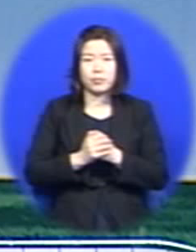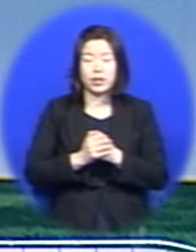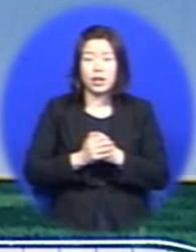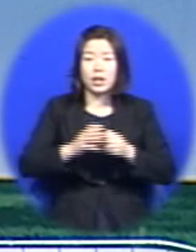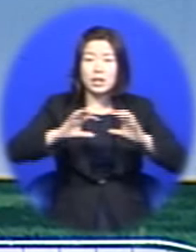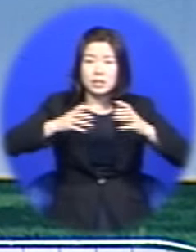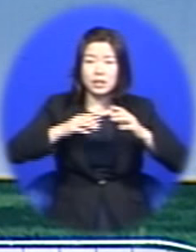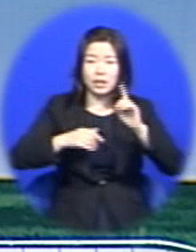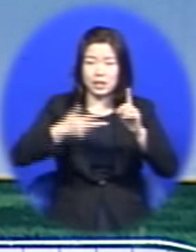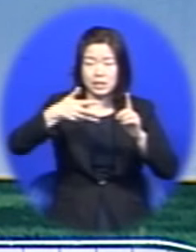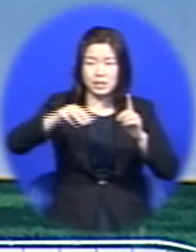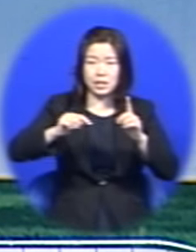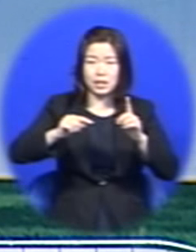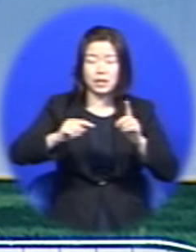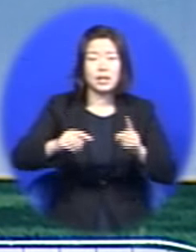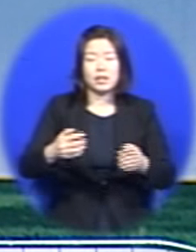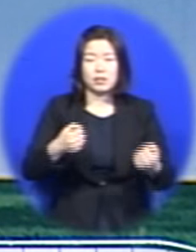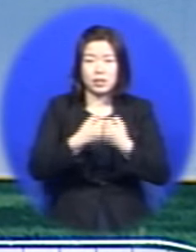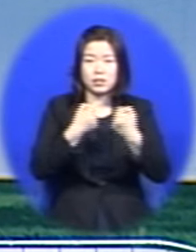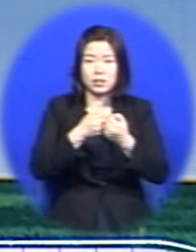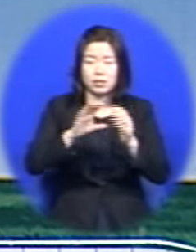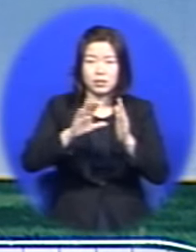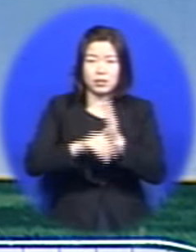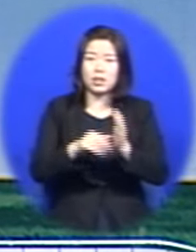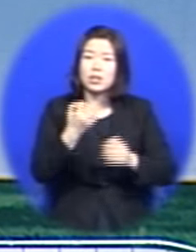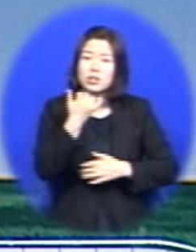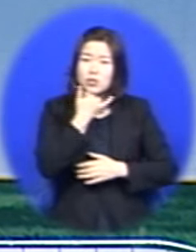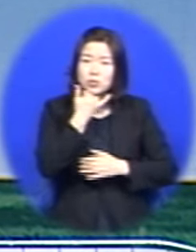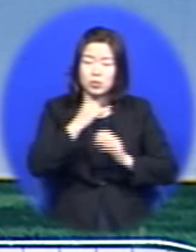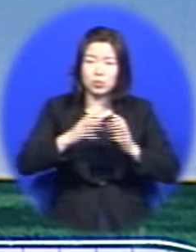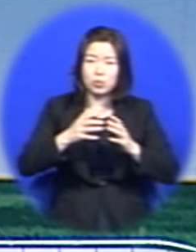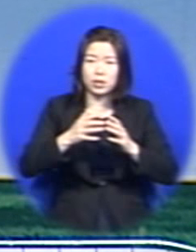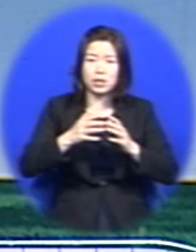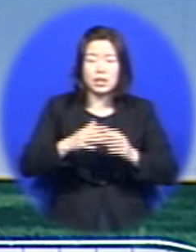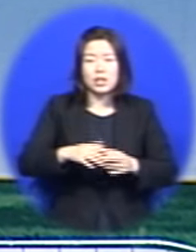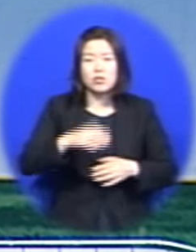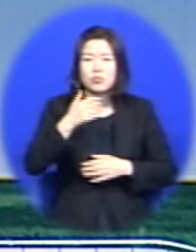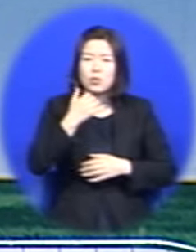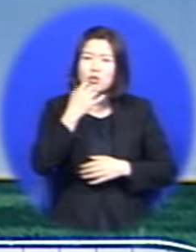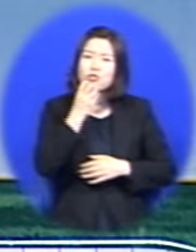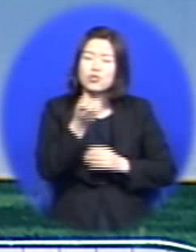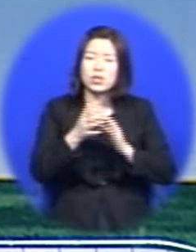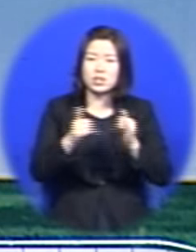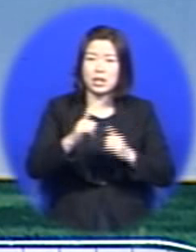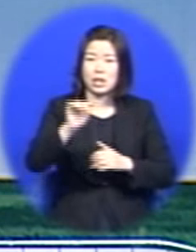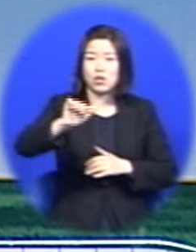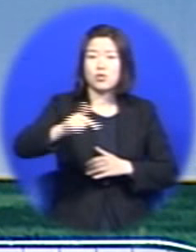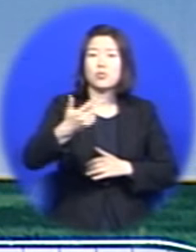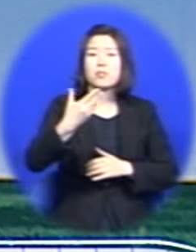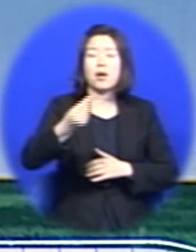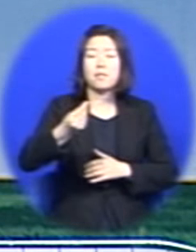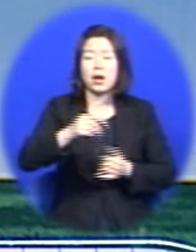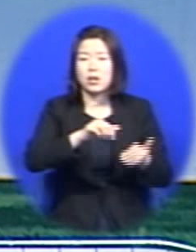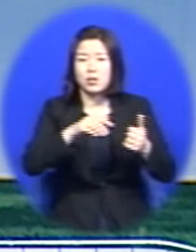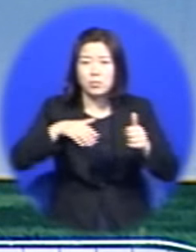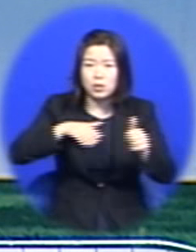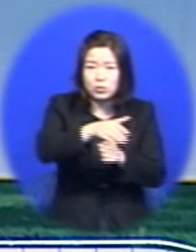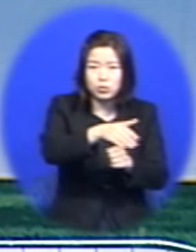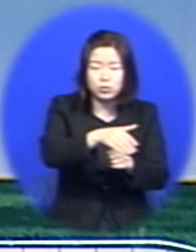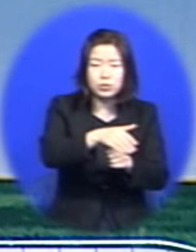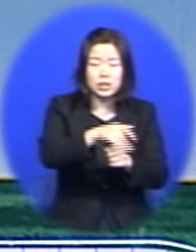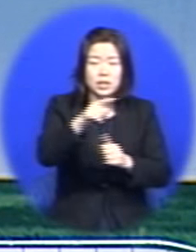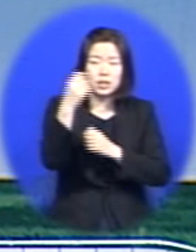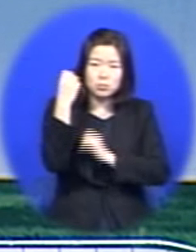세계 2차 대전 때 독일에 의해서 유대인 600만 명이 학살당한 이 일은요, 뿌리가 유대인들을